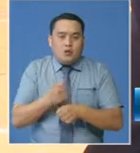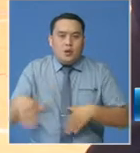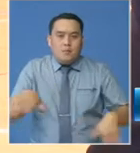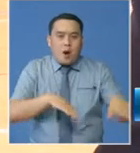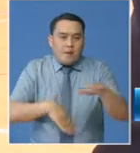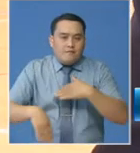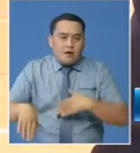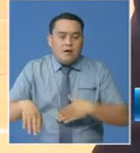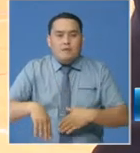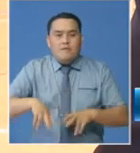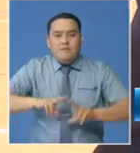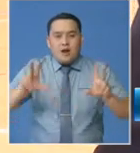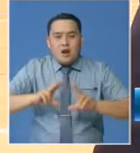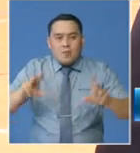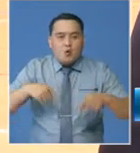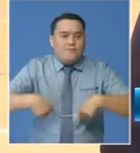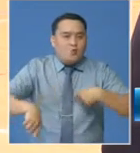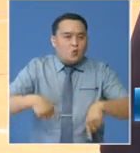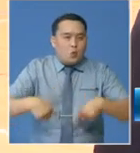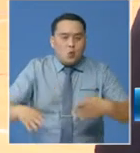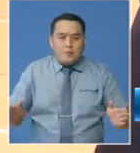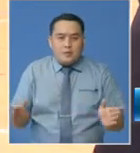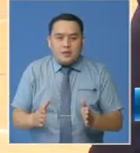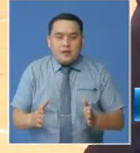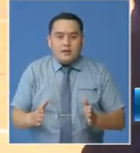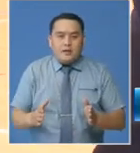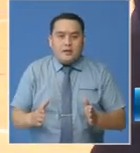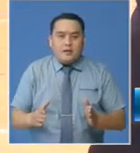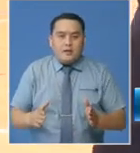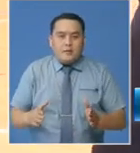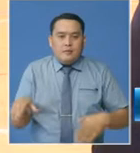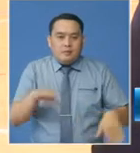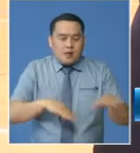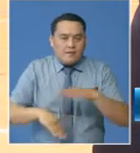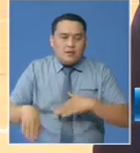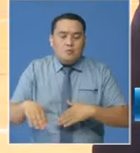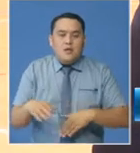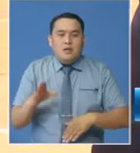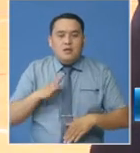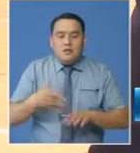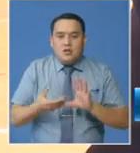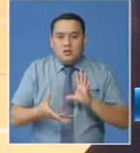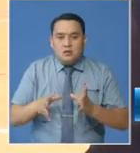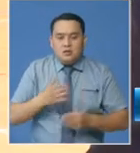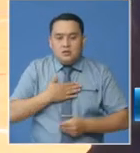плаванию, по волейболу, по мини-футболу и по плаванию, где наша